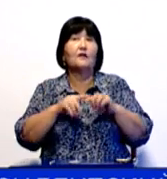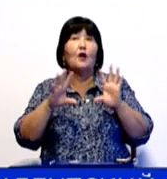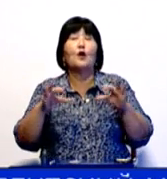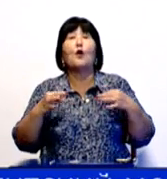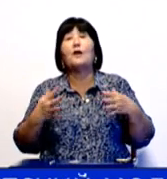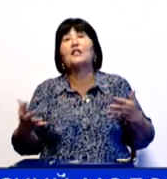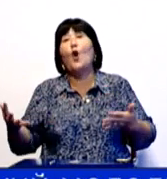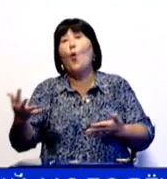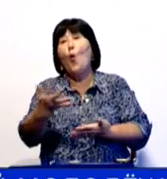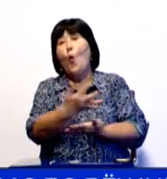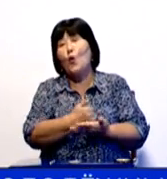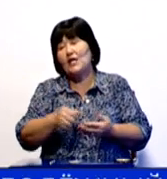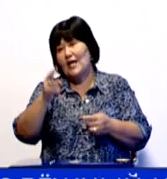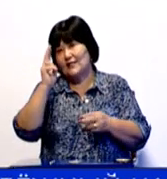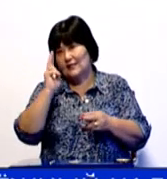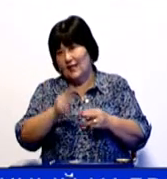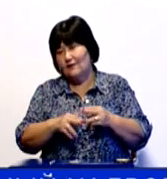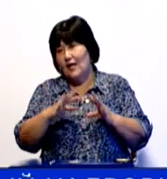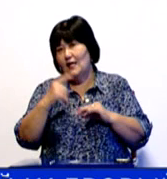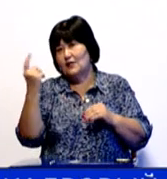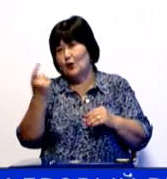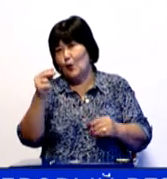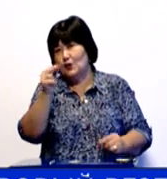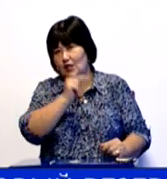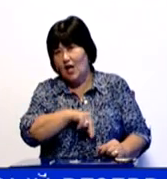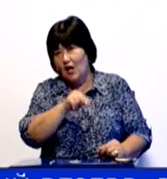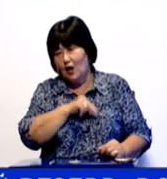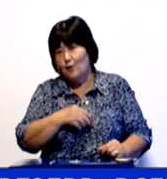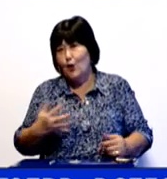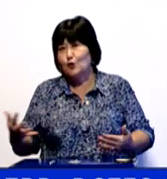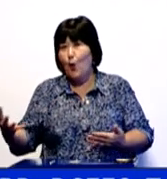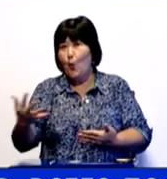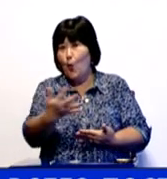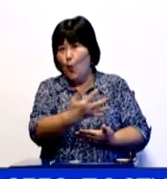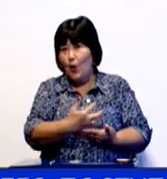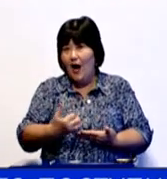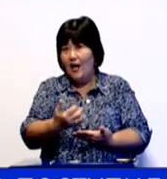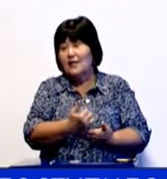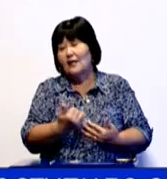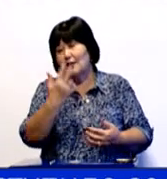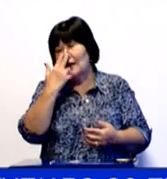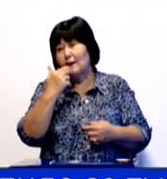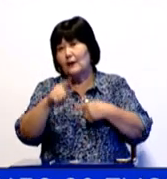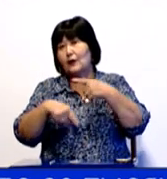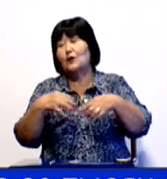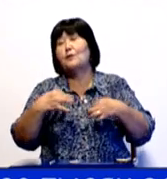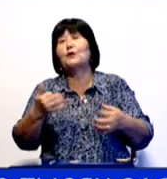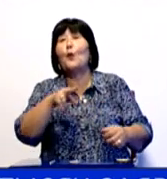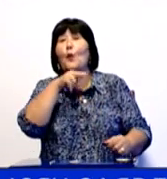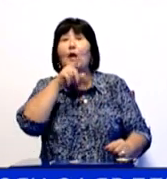праздник урожая, завершение сельхозработ, сбор урожая, ну, традиционный праздник у корейцев.